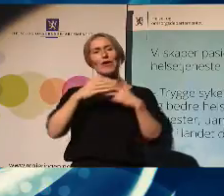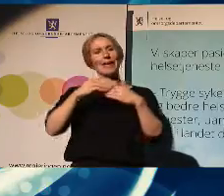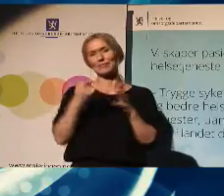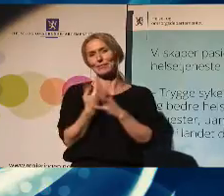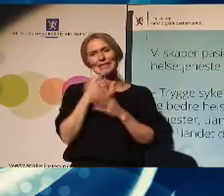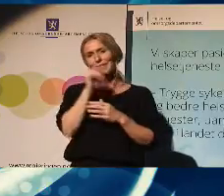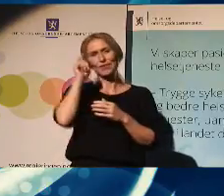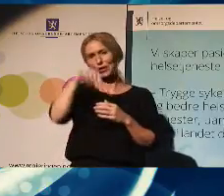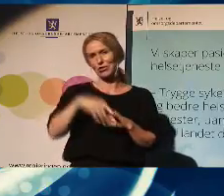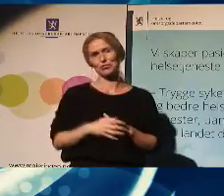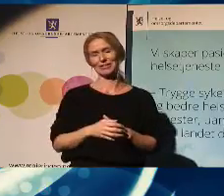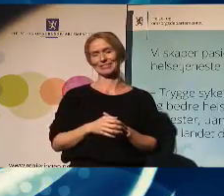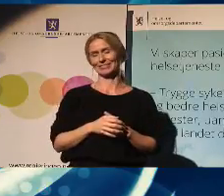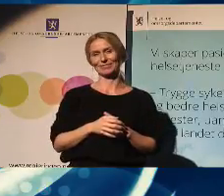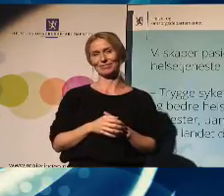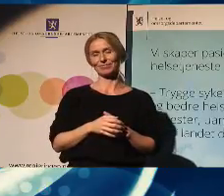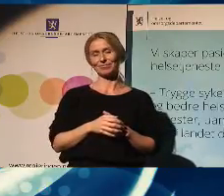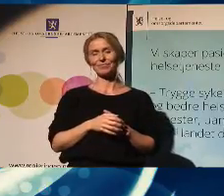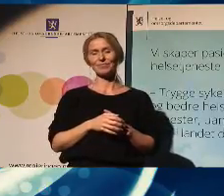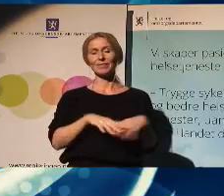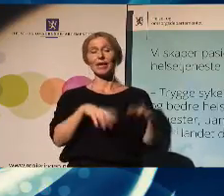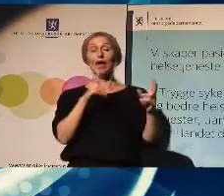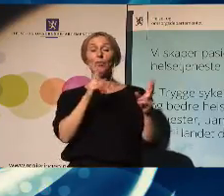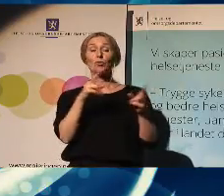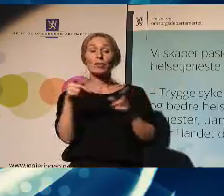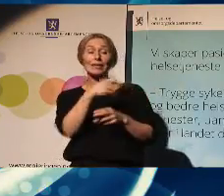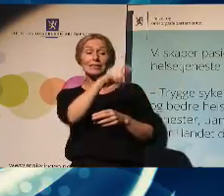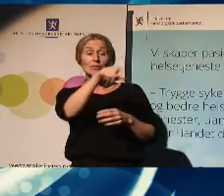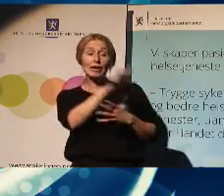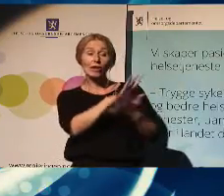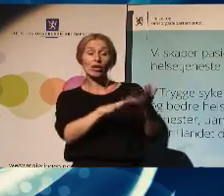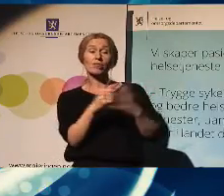lurt. Brukerne som ble kartlagt ble også